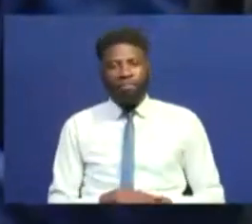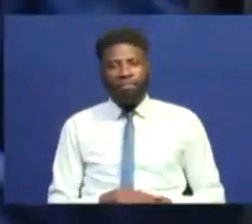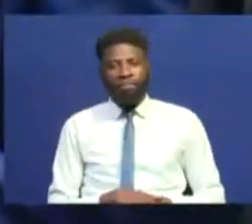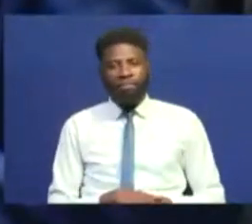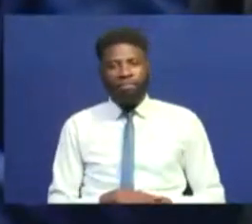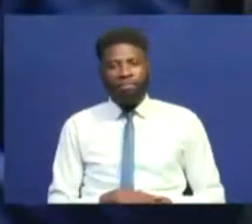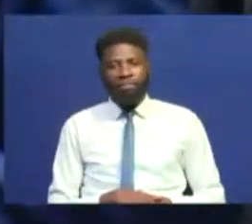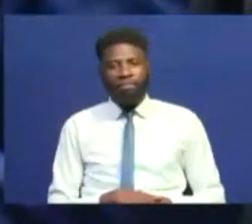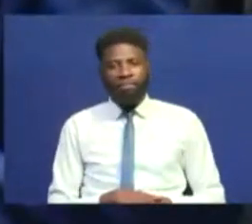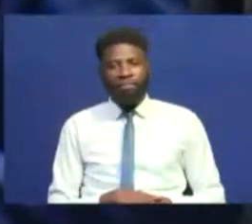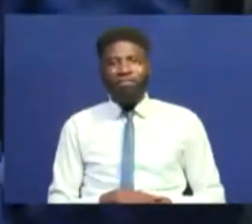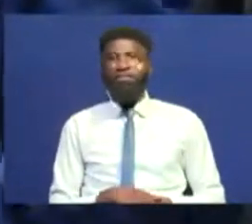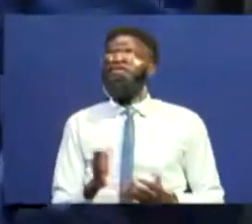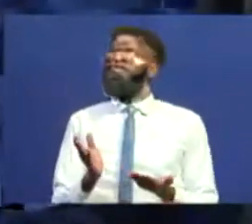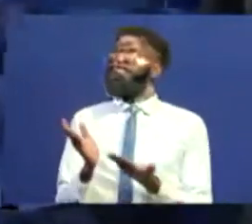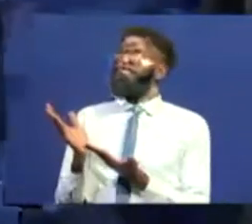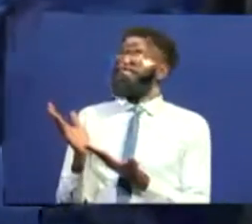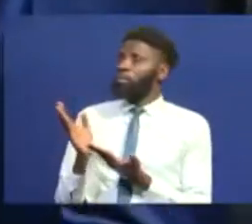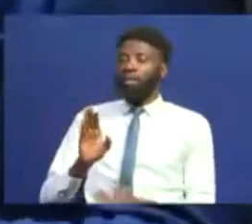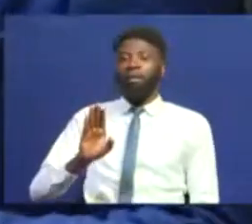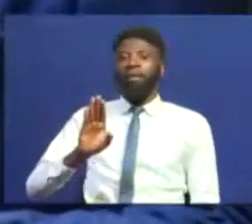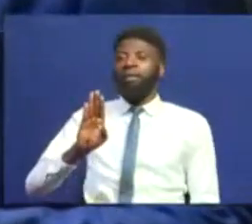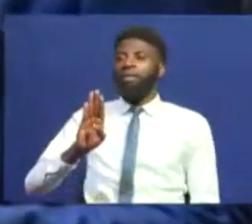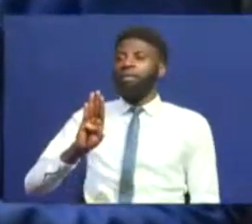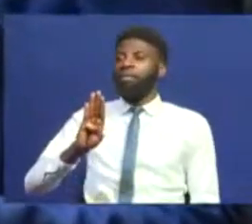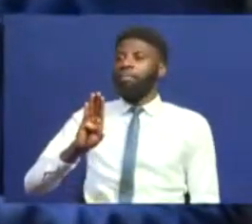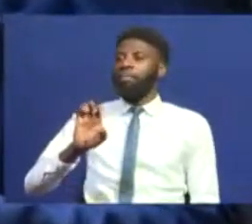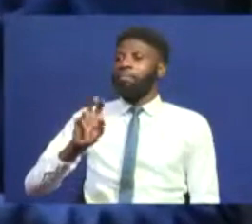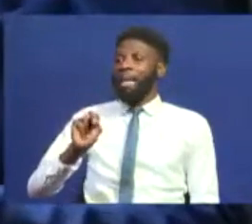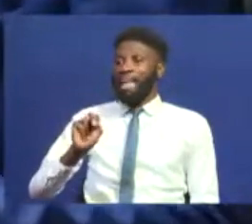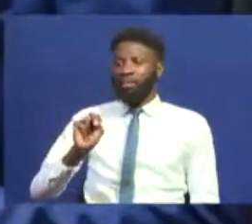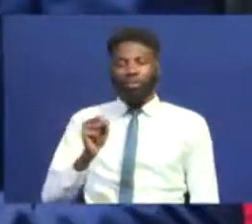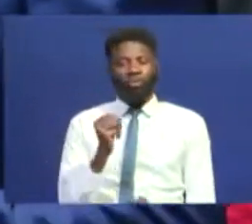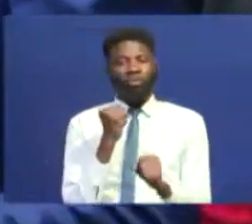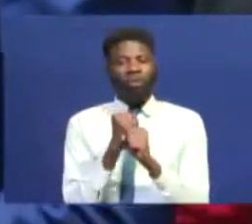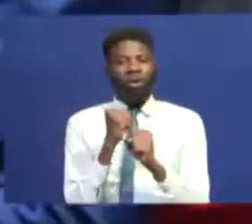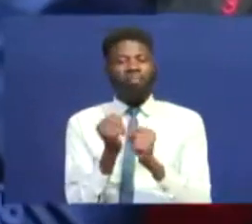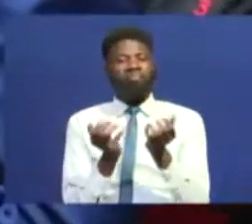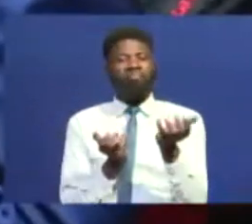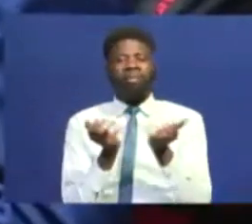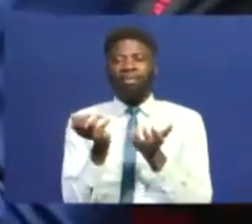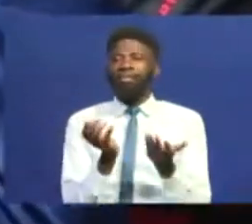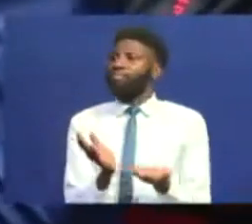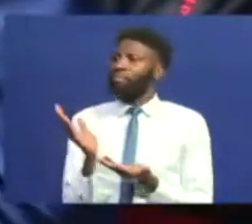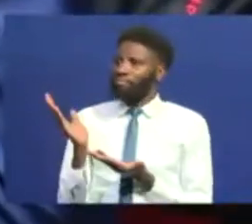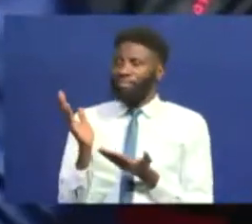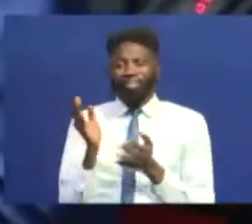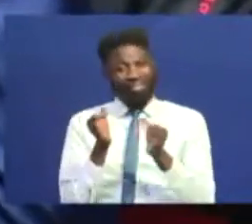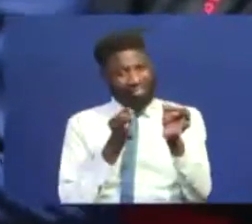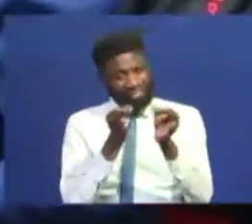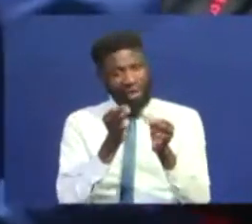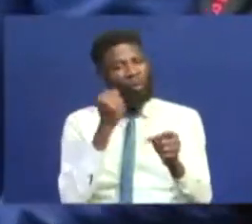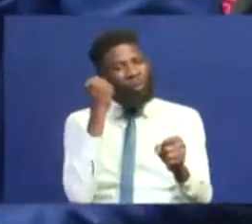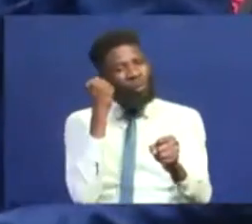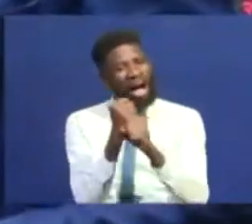nyumba ambaye amejitosa katika hii biashara, na bila shaka anakumbusha kwamba kazi ni